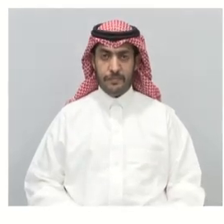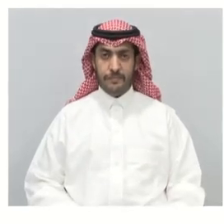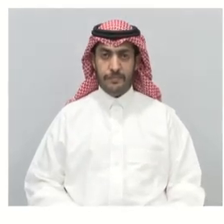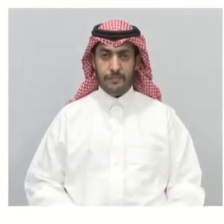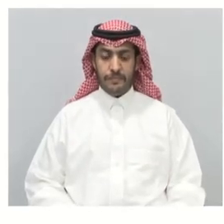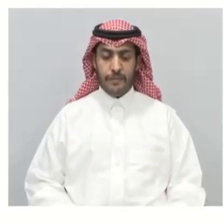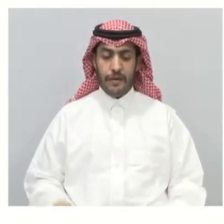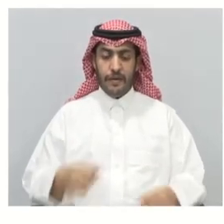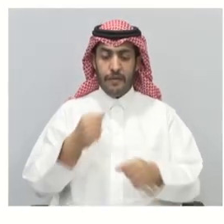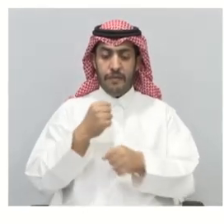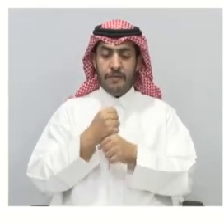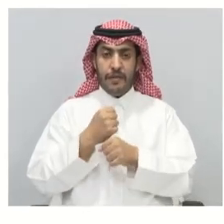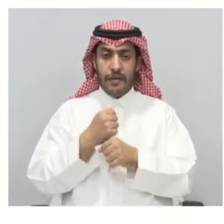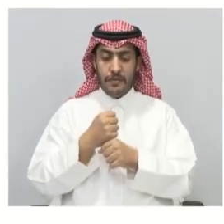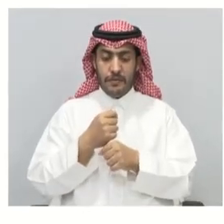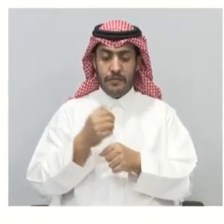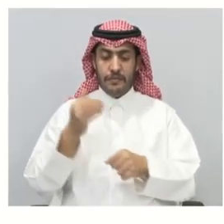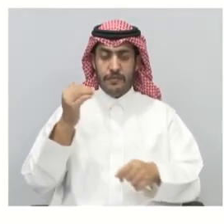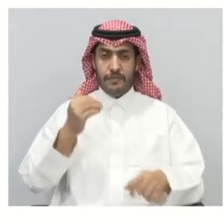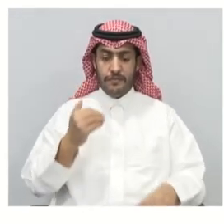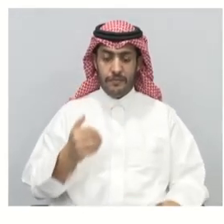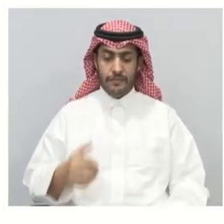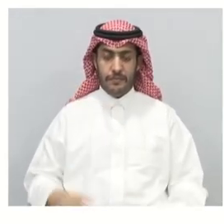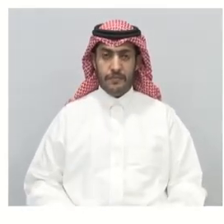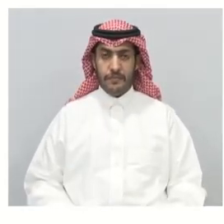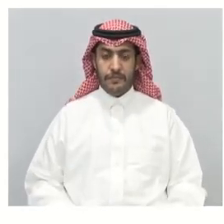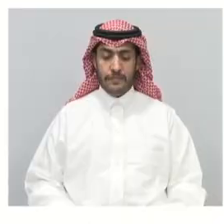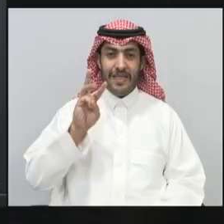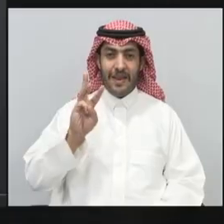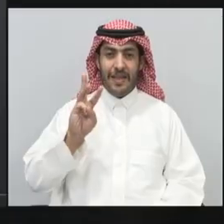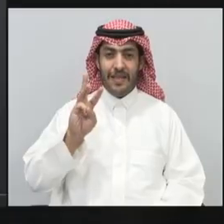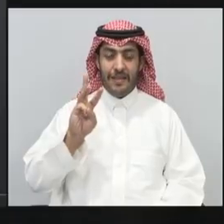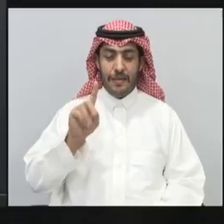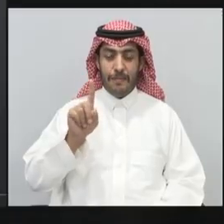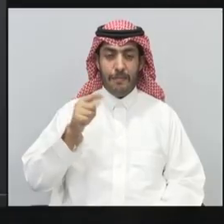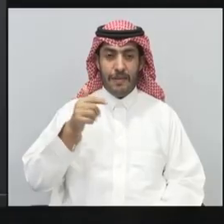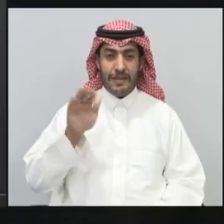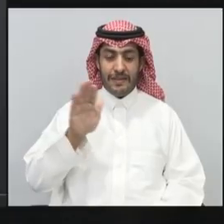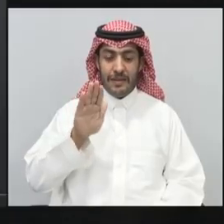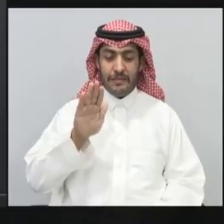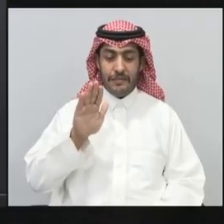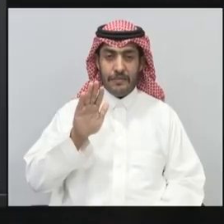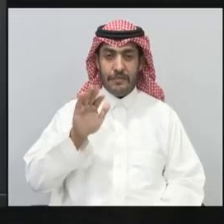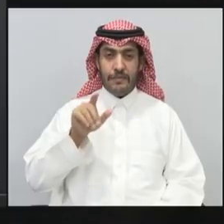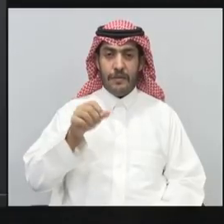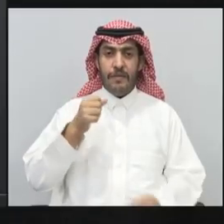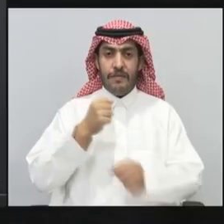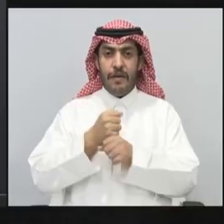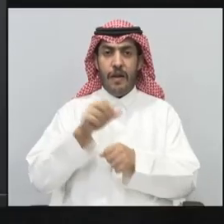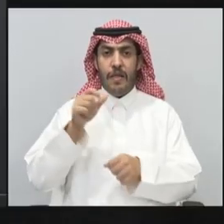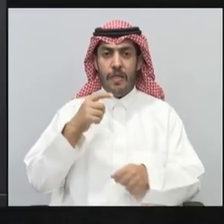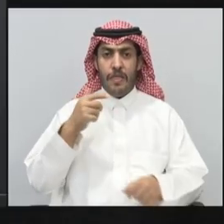فعل مدح والذم كتب ايضا عندك في الجدول بئسه بئسه اللي هو فعل